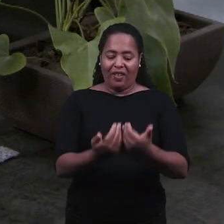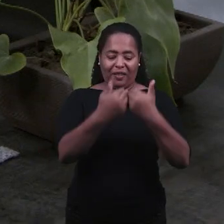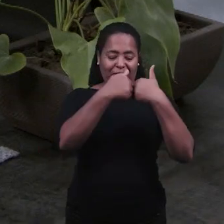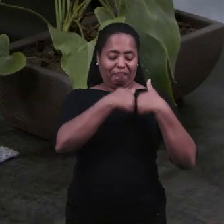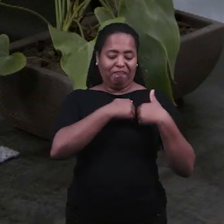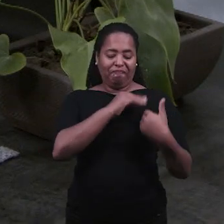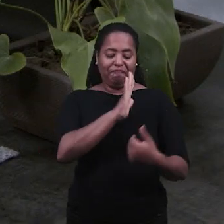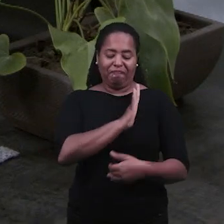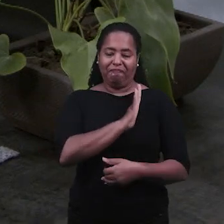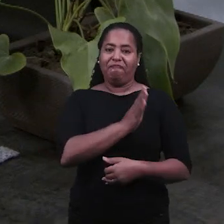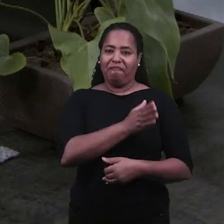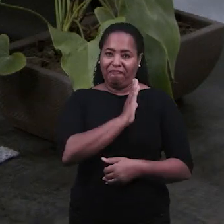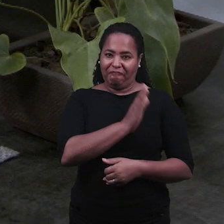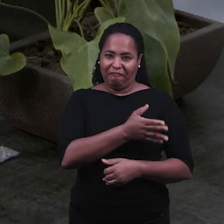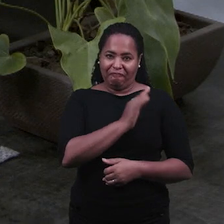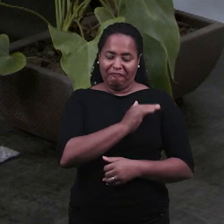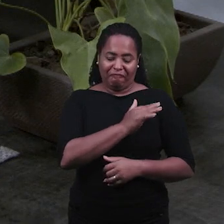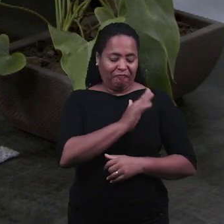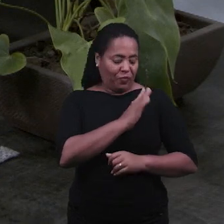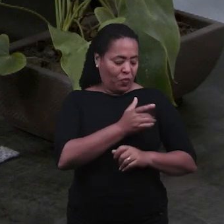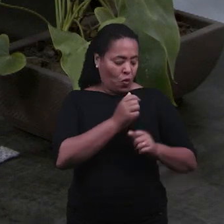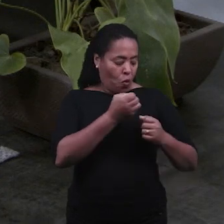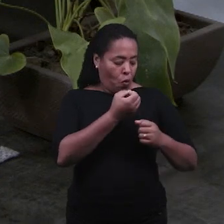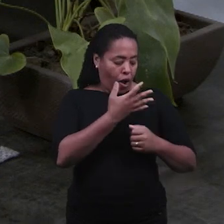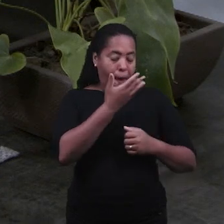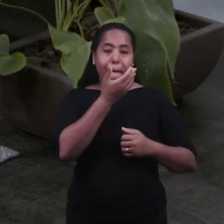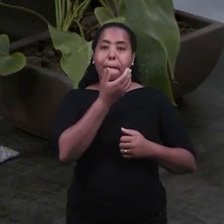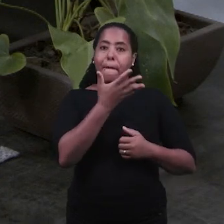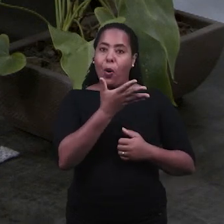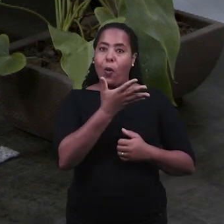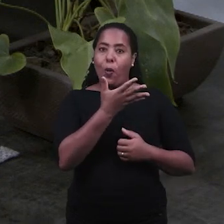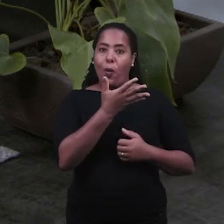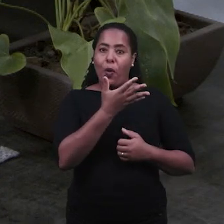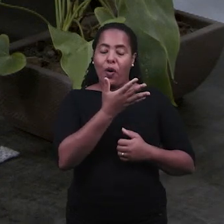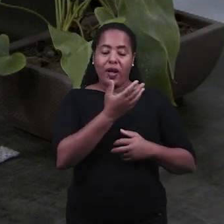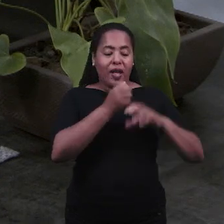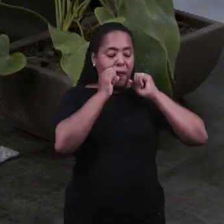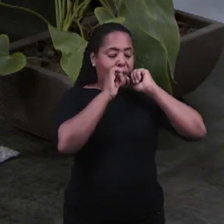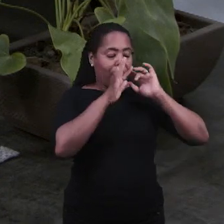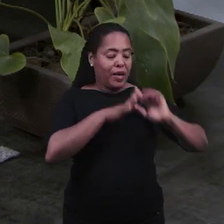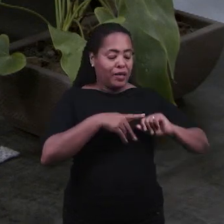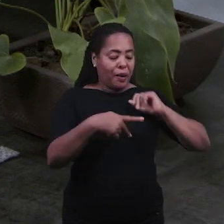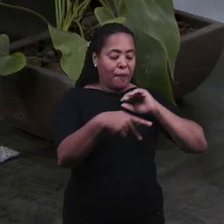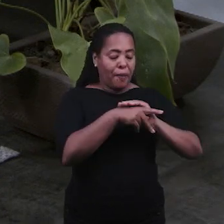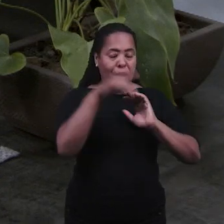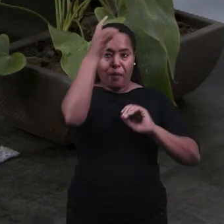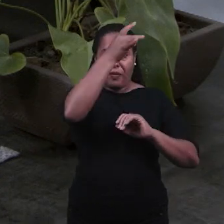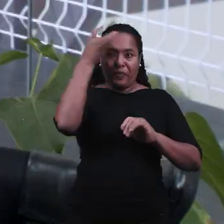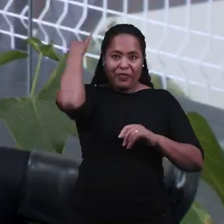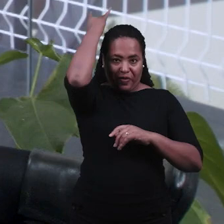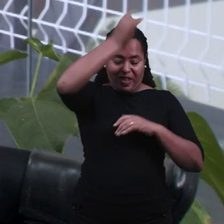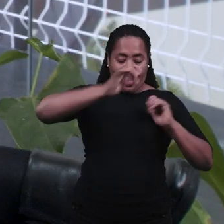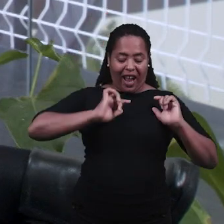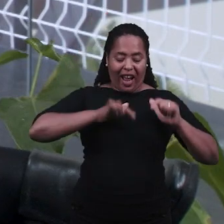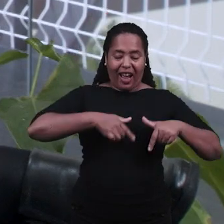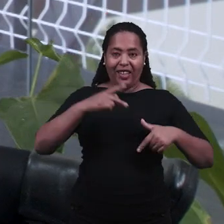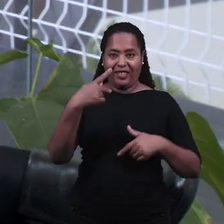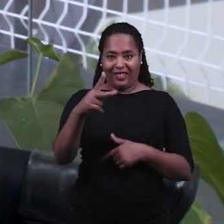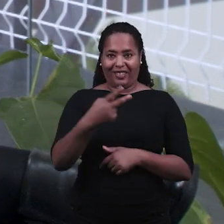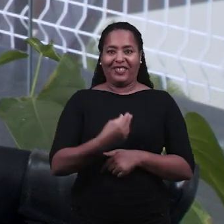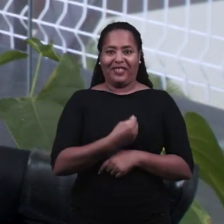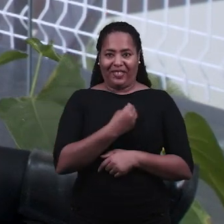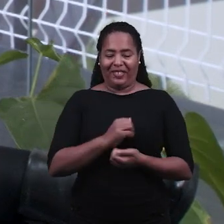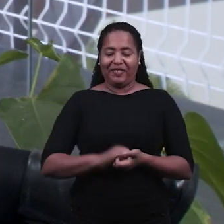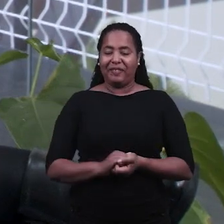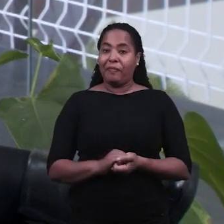votre cœur une bonne terre, que puisse engendrer les fruits du Saint-Esprit dans votre vie. Maintenant, je